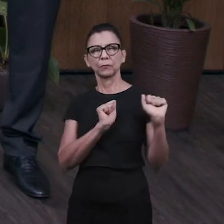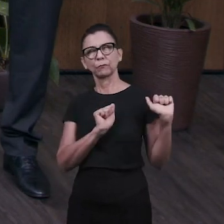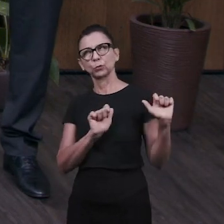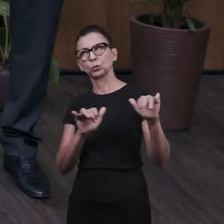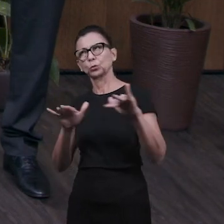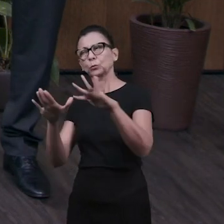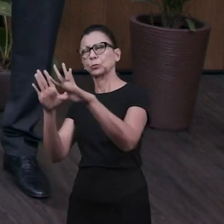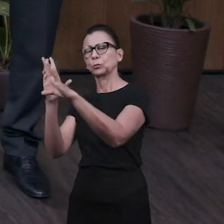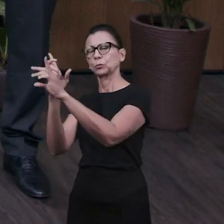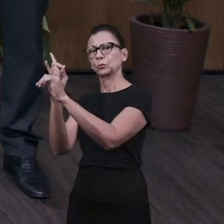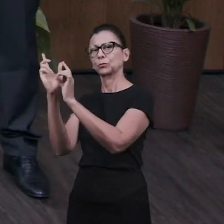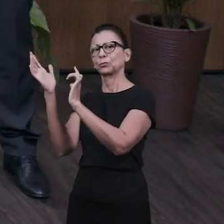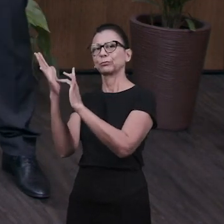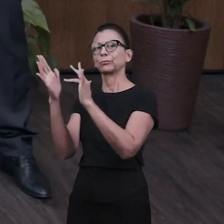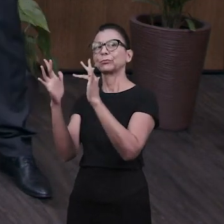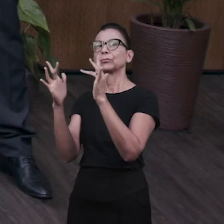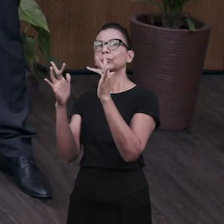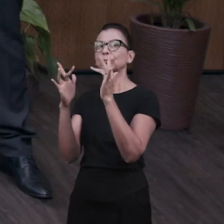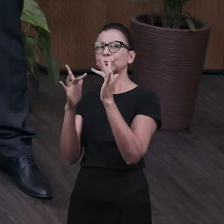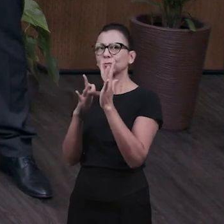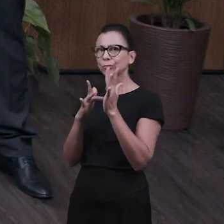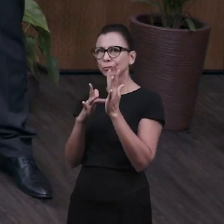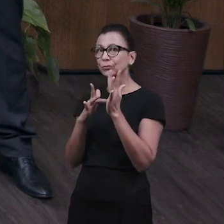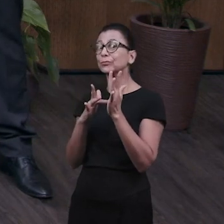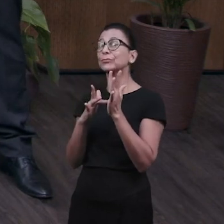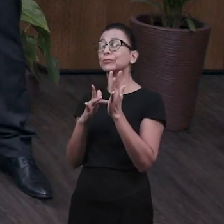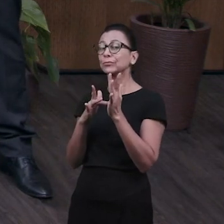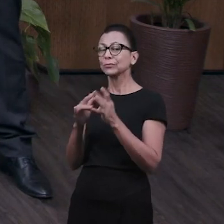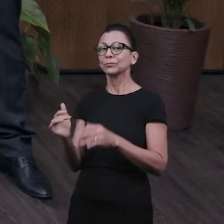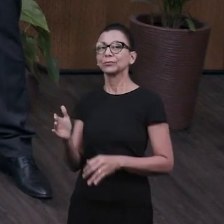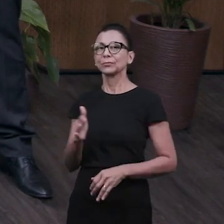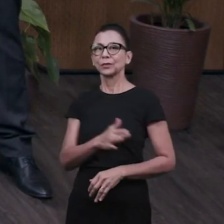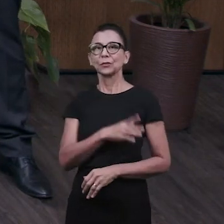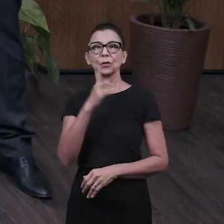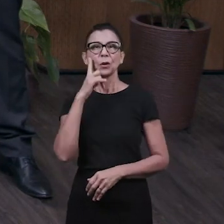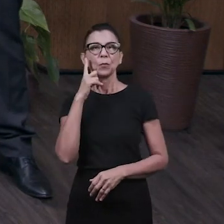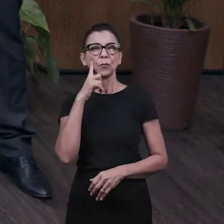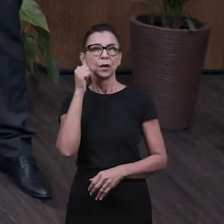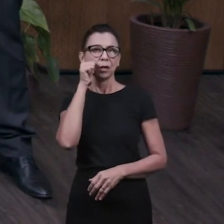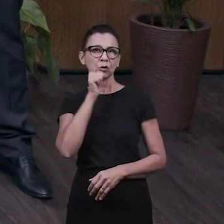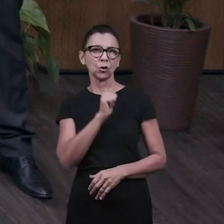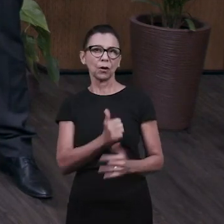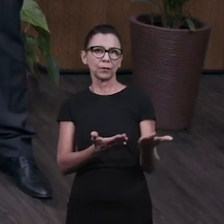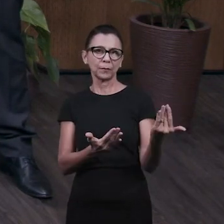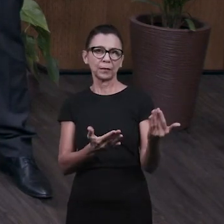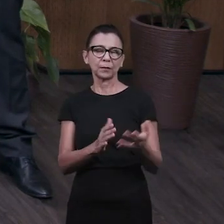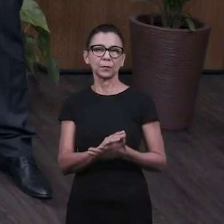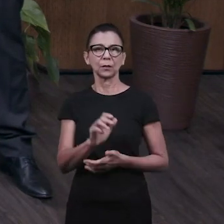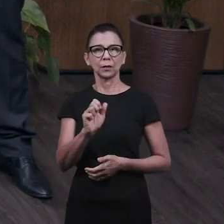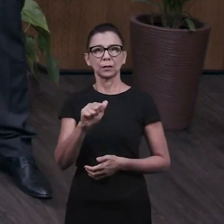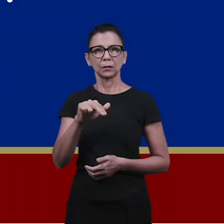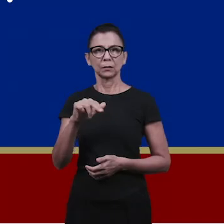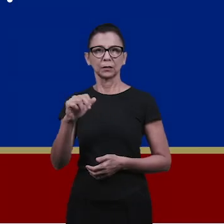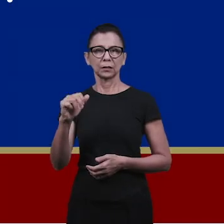Jésus. Comme Anne-Christine nous a écrit de São Paulo capitale en disant,